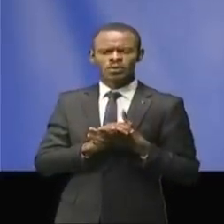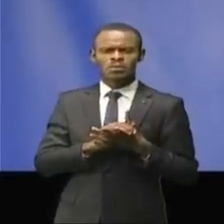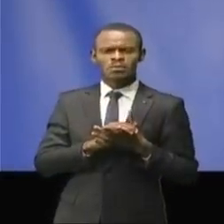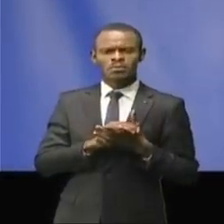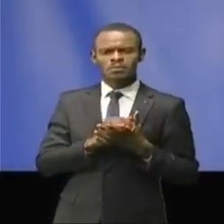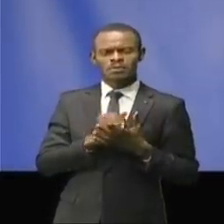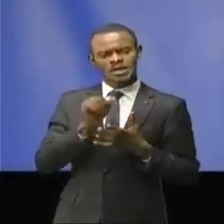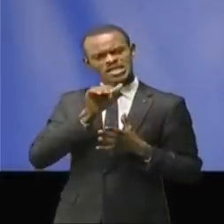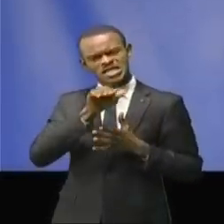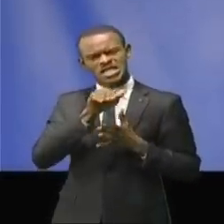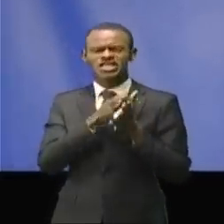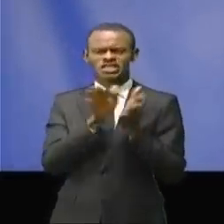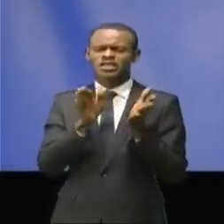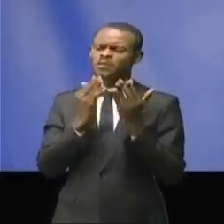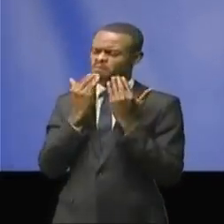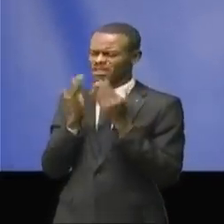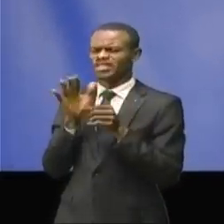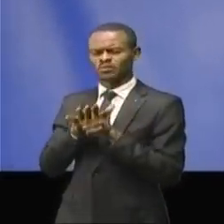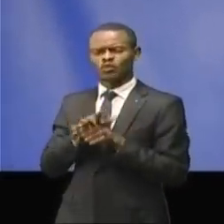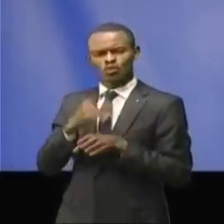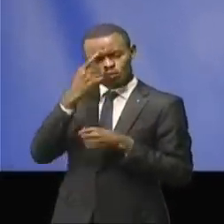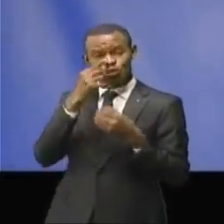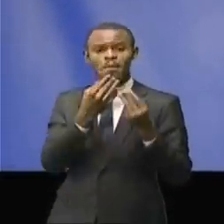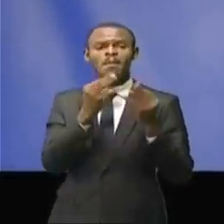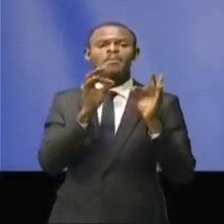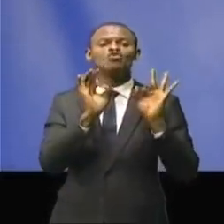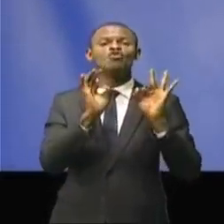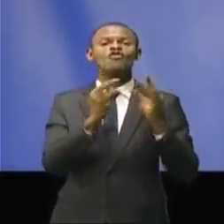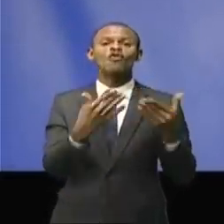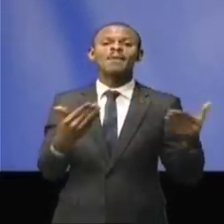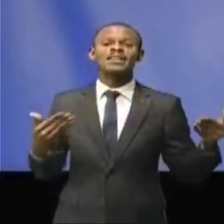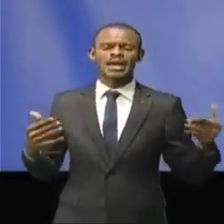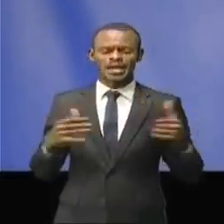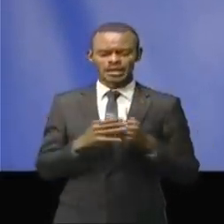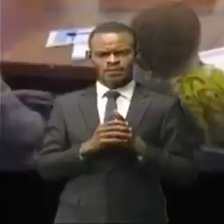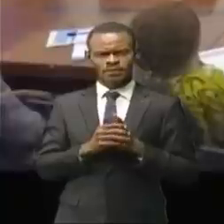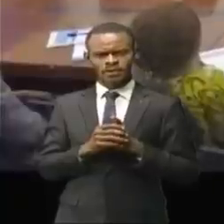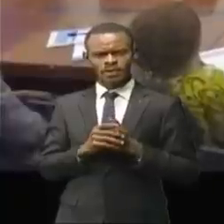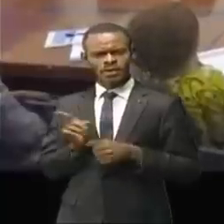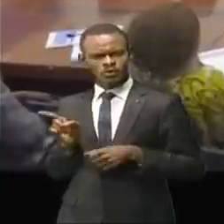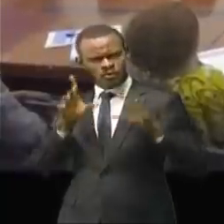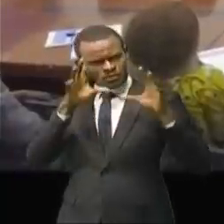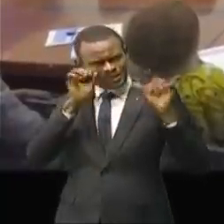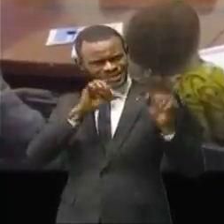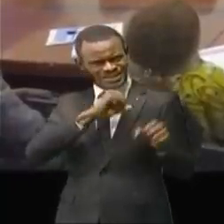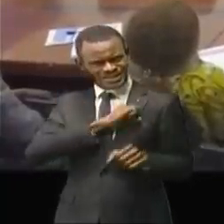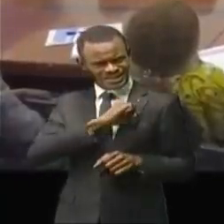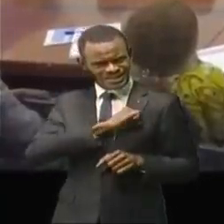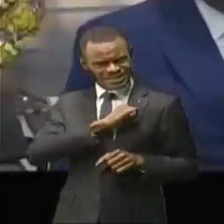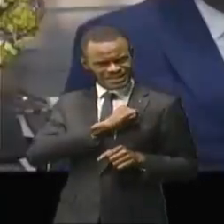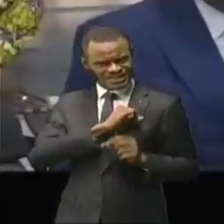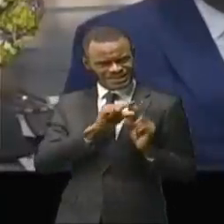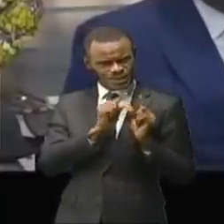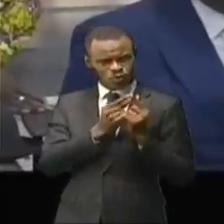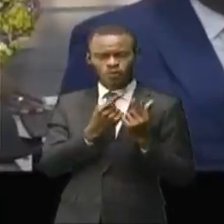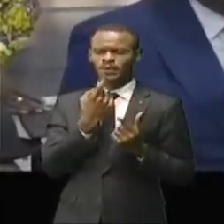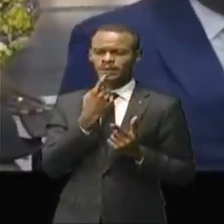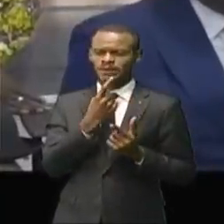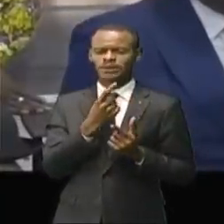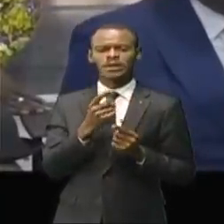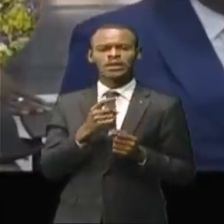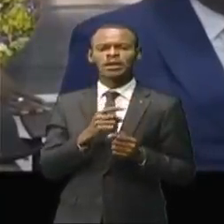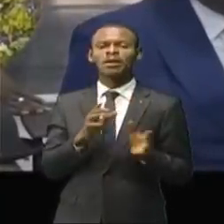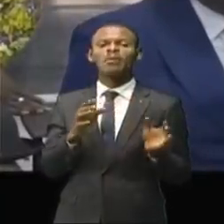René kalunda profité de cette occasion pour dire à tout le cadre et agent dissimulé à travers le Vinci province